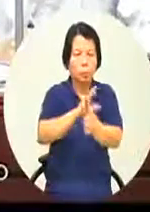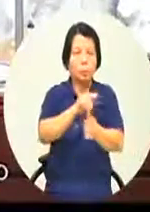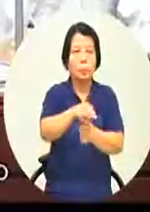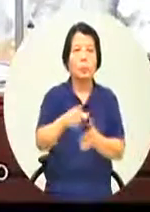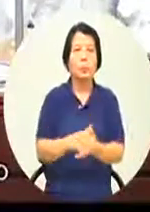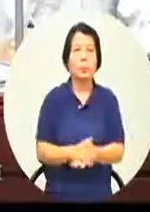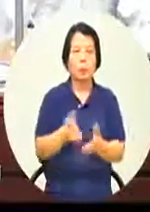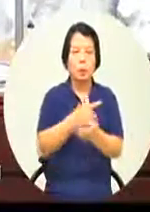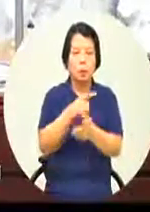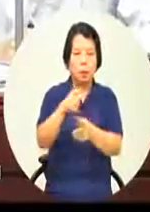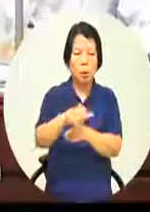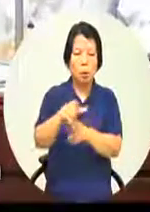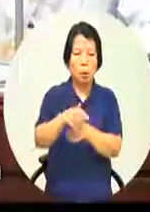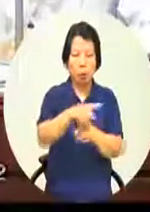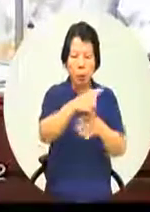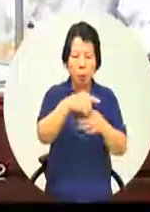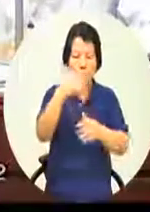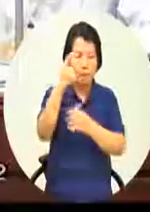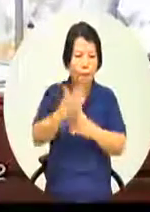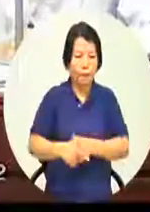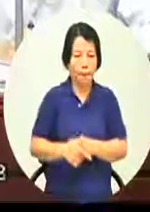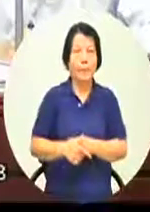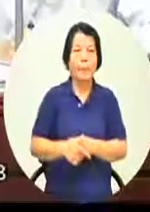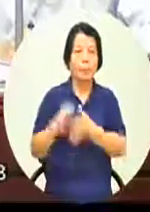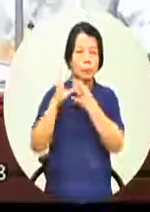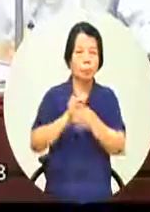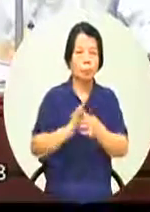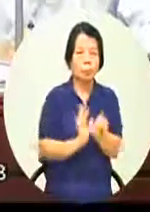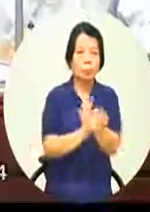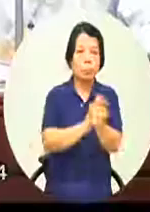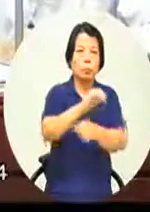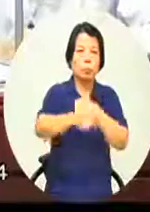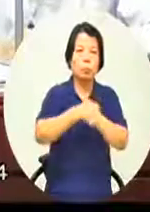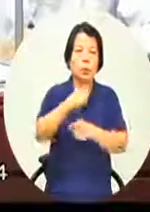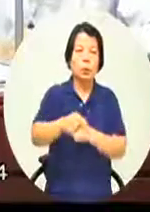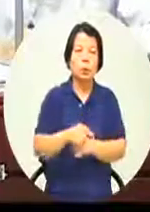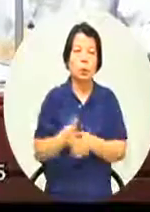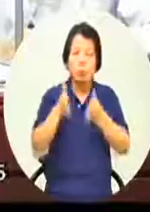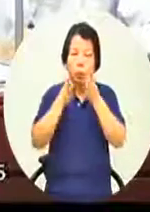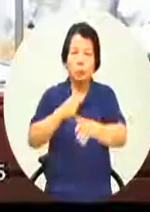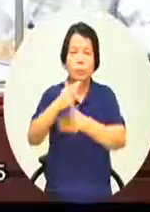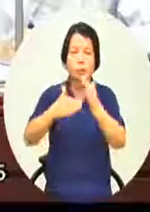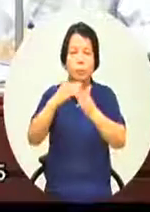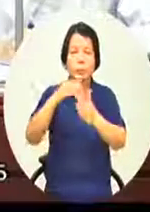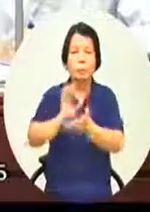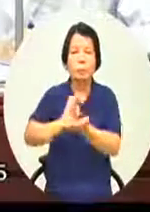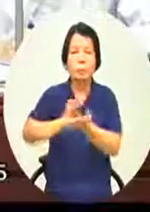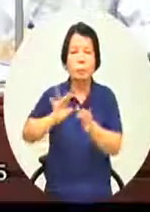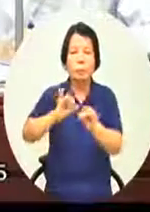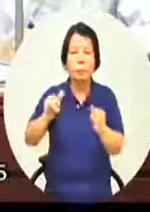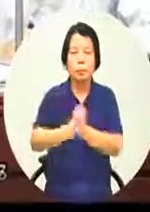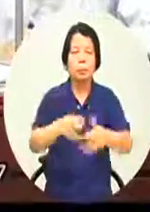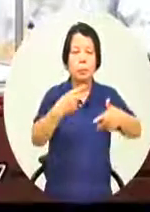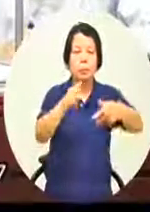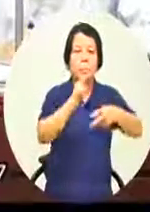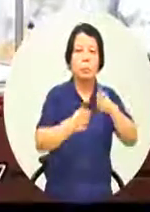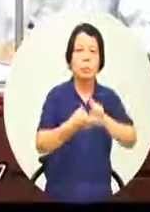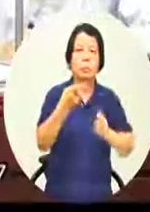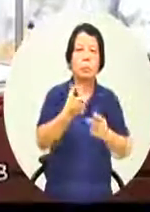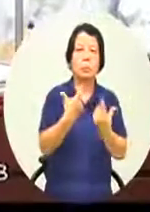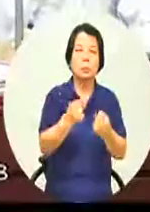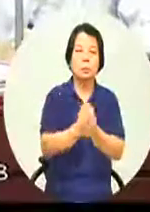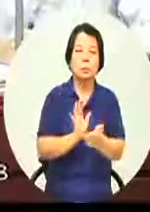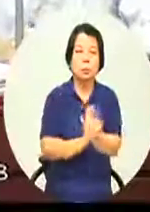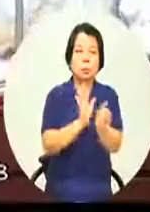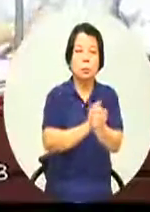其实我们也陆续在推，但是目前的进度大概就只有在一些学校用地上面，包含仁武那边我们也有推了一些